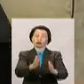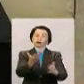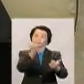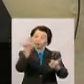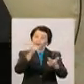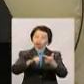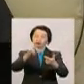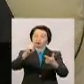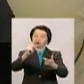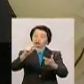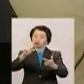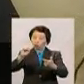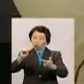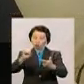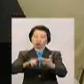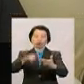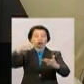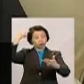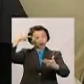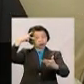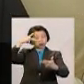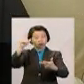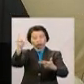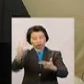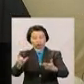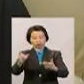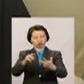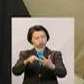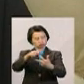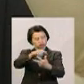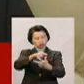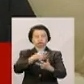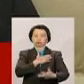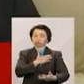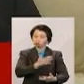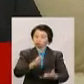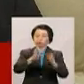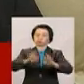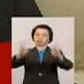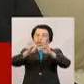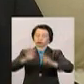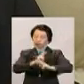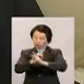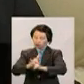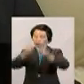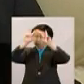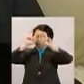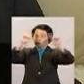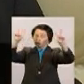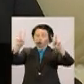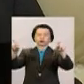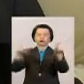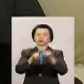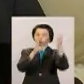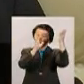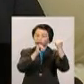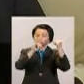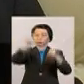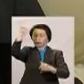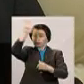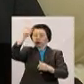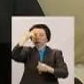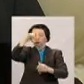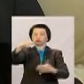ahli politik adalah penting untuk menjaga keamanan dan keharmonian seiring dengan harapan kerajaan